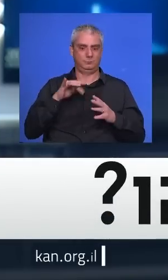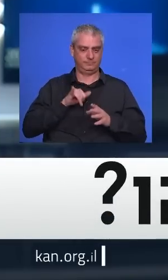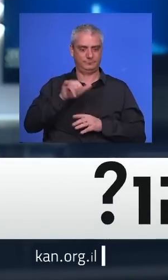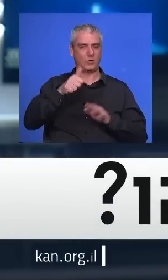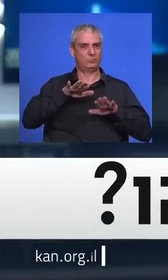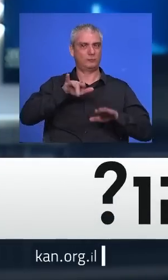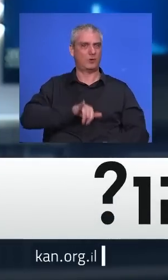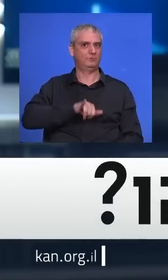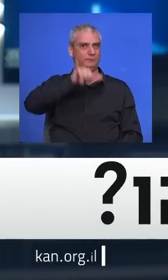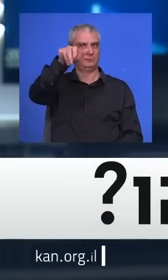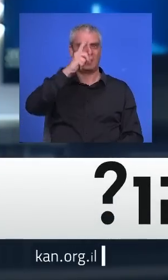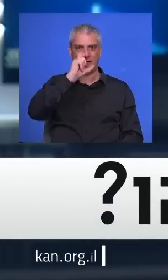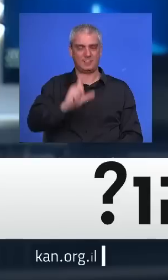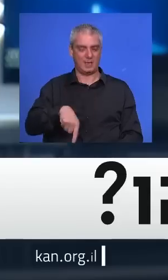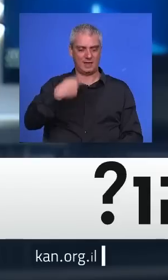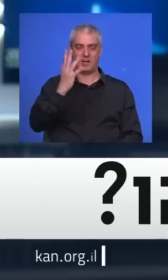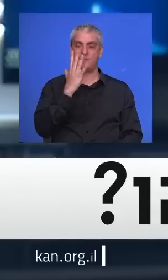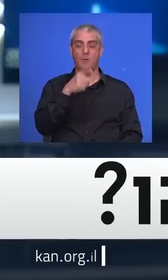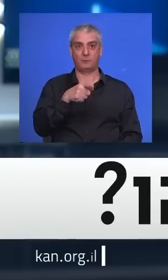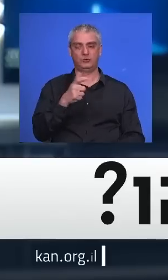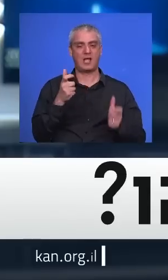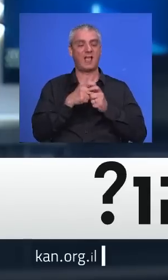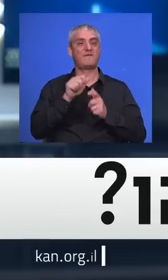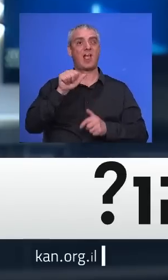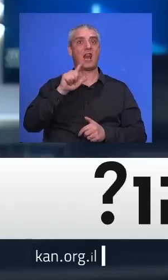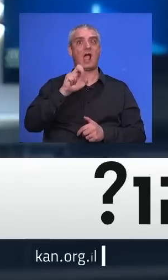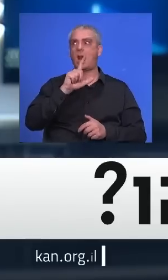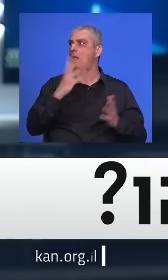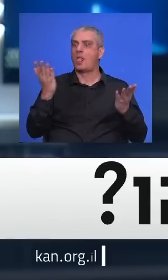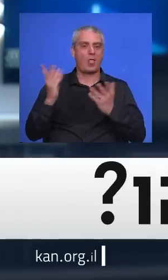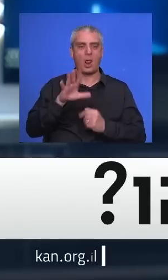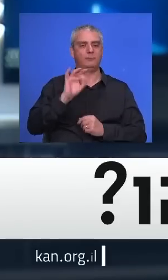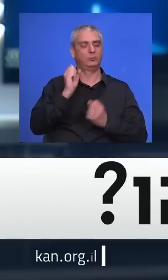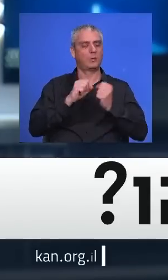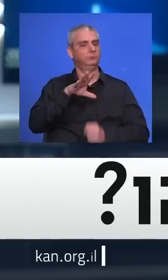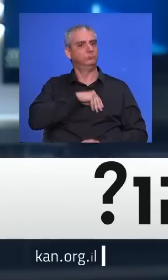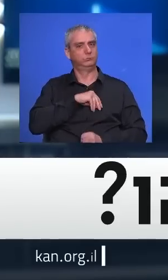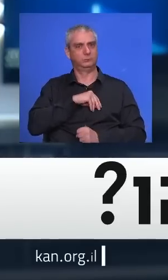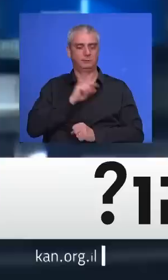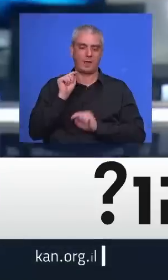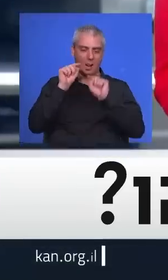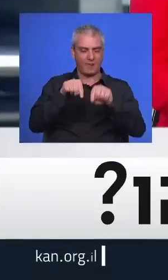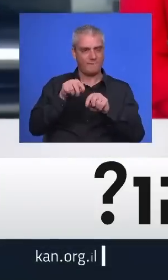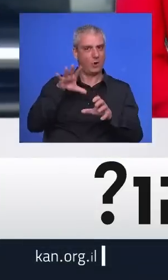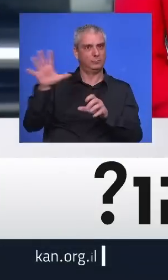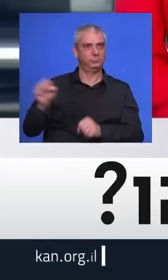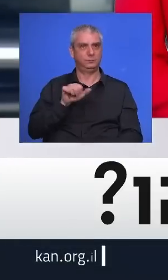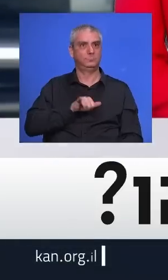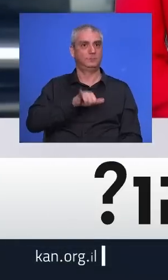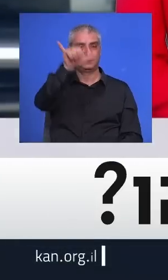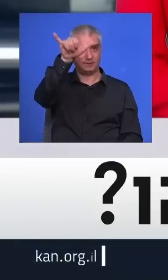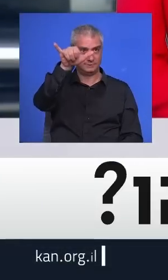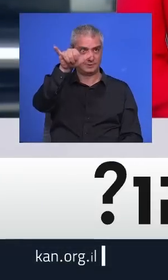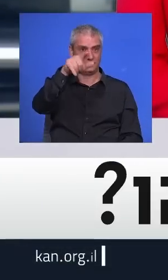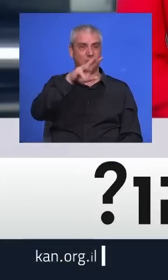הממשלה נתניהו לרומא ביום חמישי בחברת אל על. עדיין לא מצאו טייסים שמסכימים להגיע ולאייש את הטיסה הזאת.